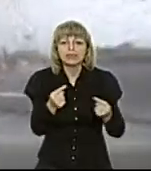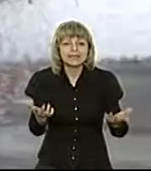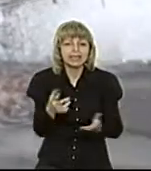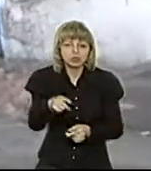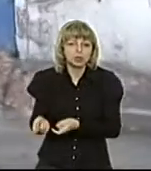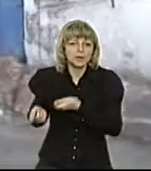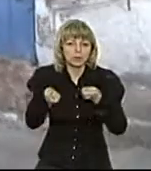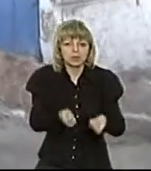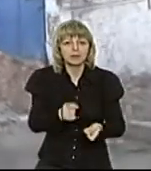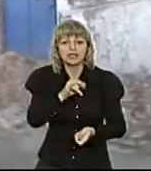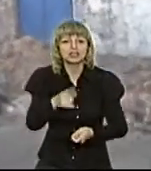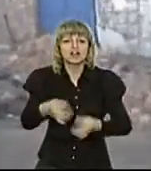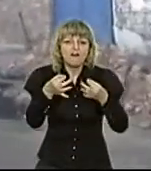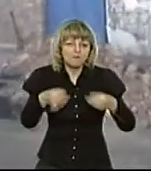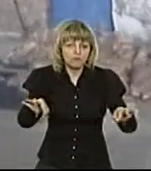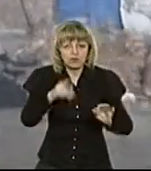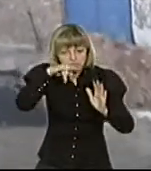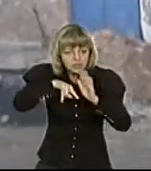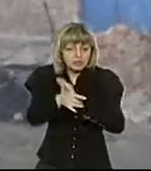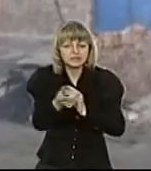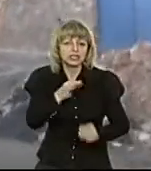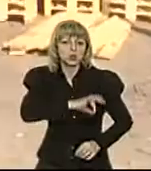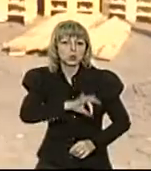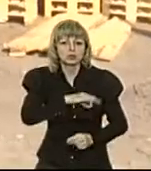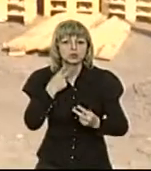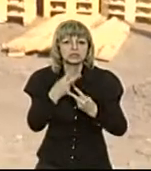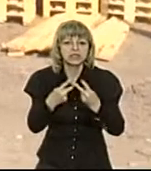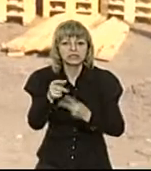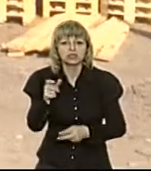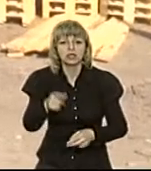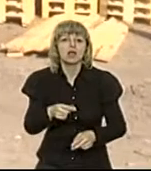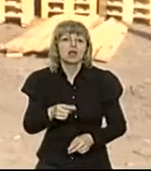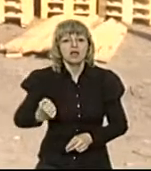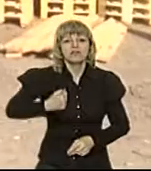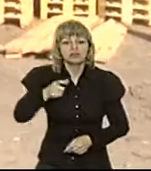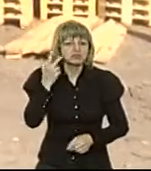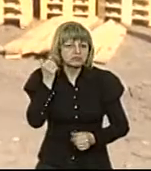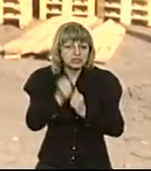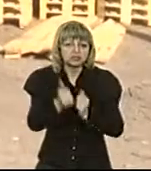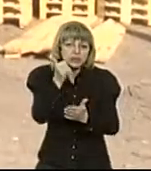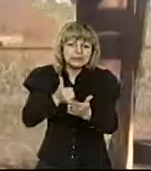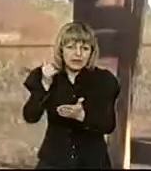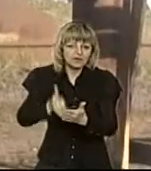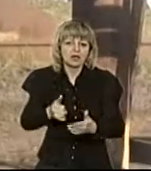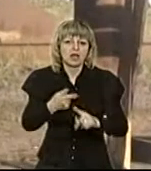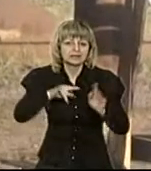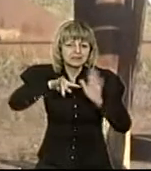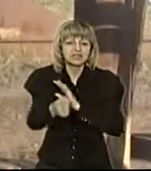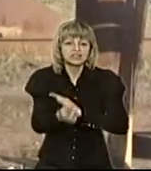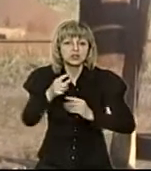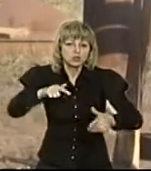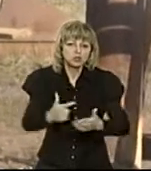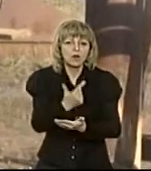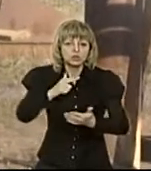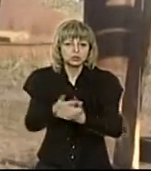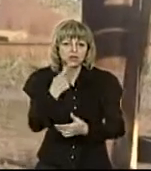сюди потрапляють з волі. Лази, якими користуються засуджені, тюремники регулярно заварюють. Вони з'являються знову і знову, каже